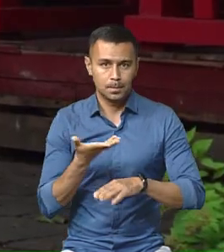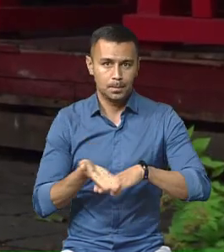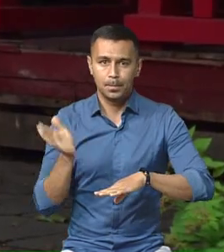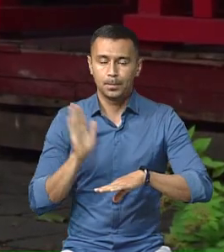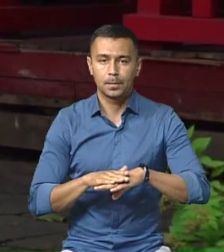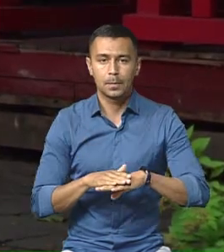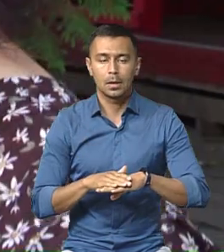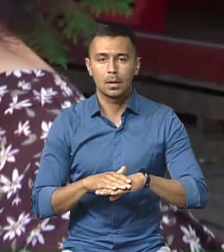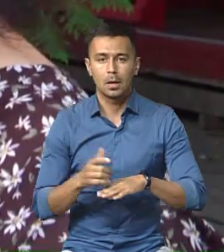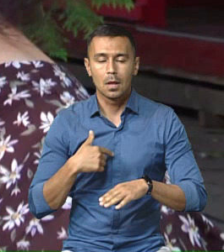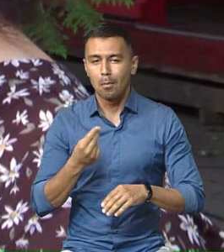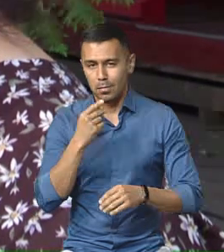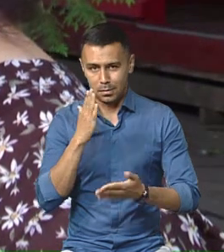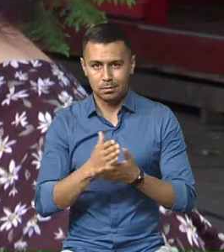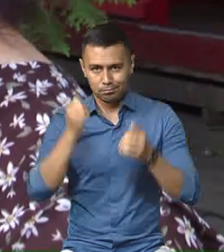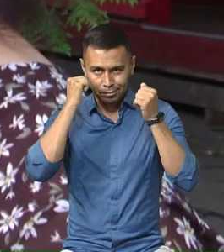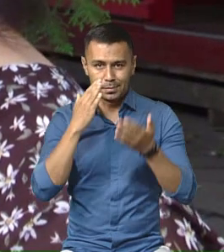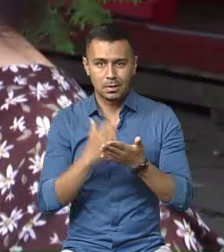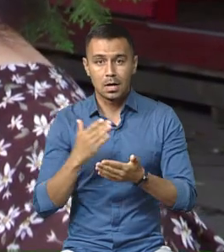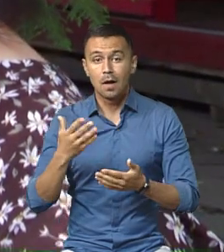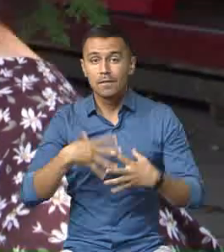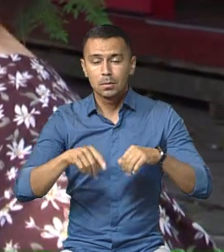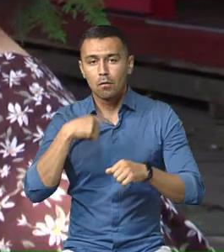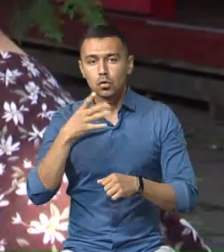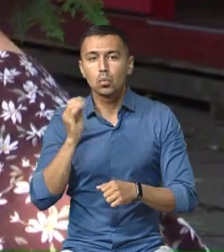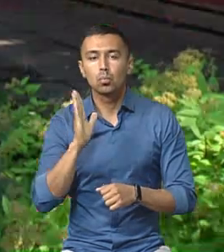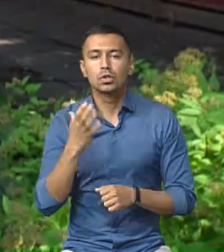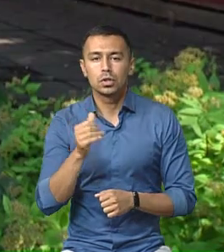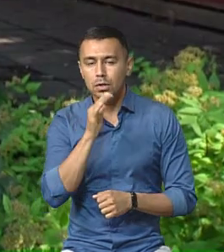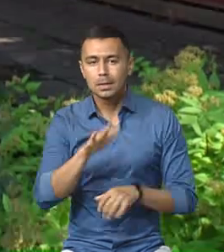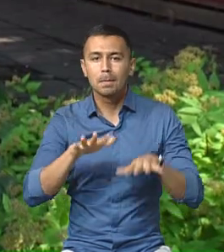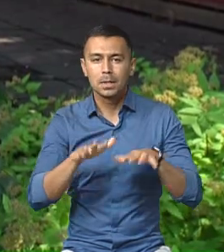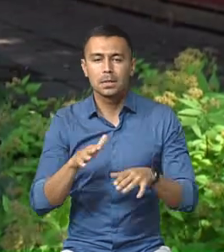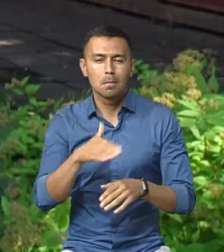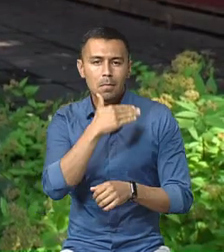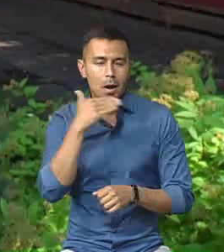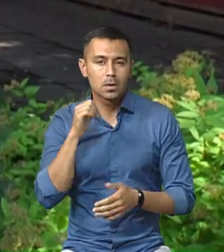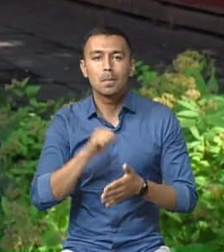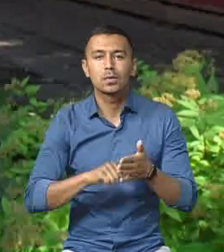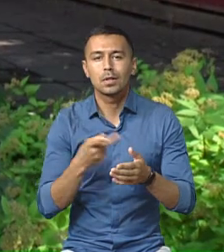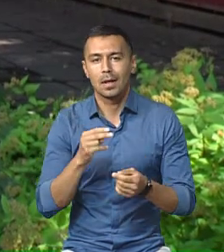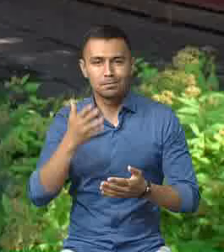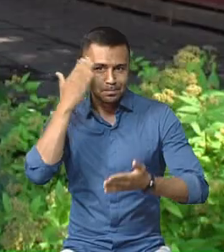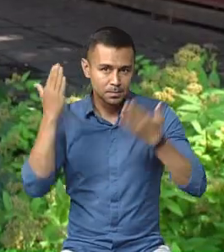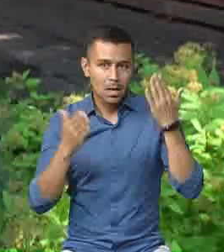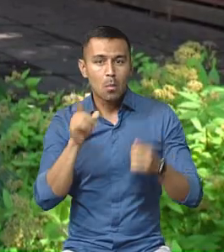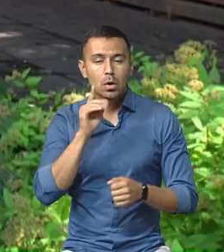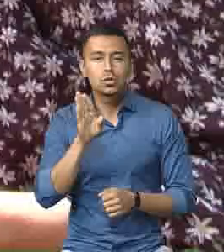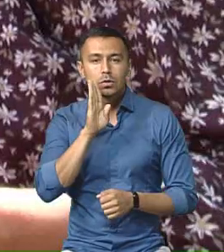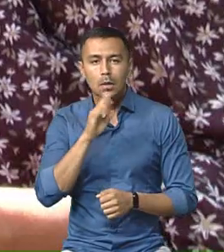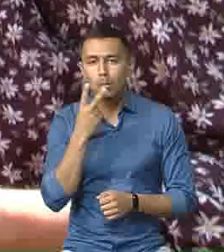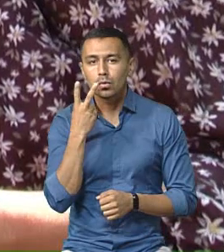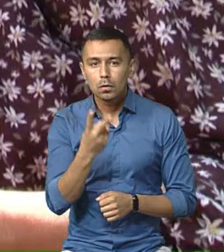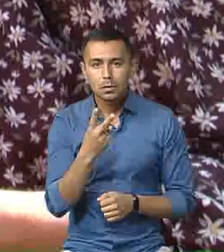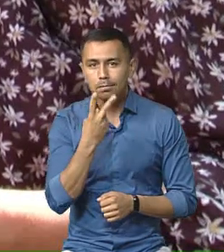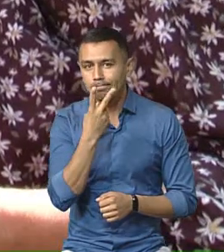Я поїли в каски. У родині Дмитра говорять, що буде ще час, місце і безліч підстав для жартів. А доти жінка продовжує вдивлятися